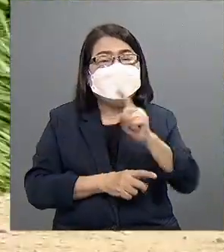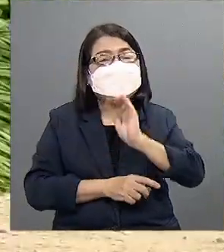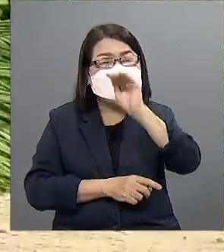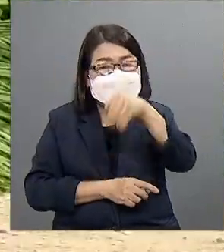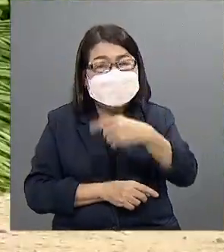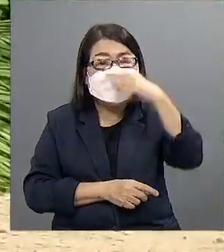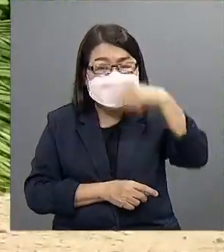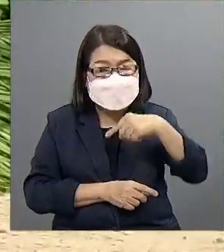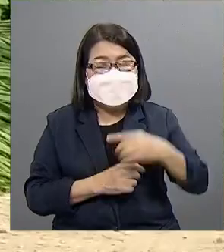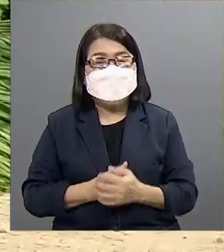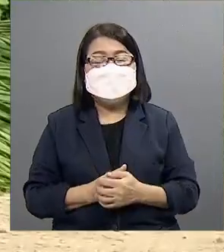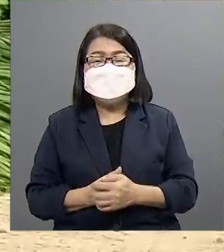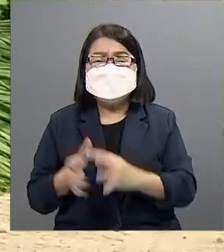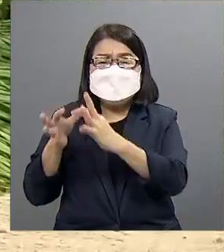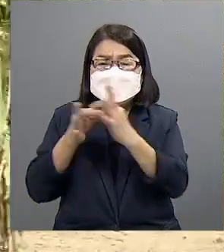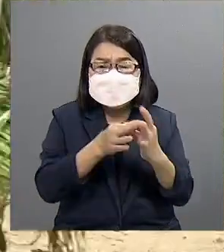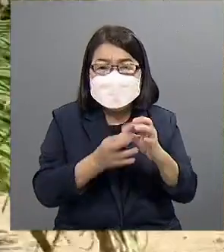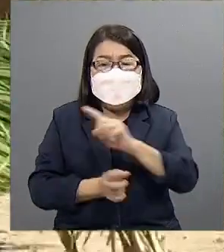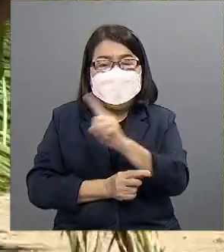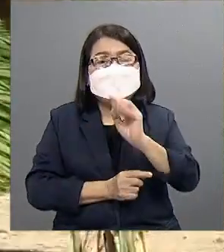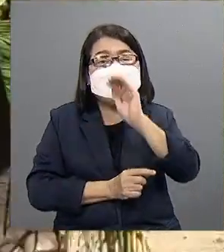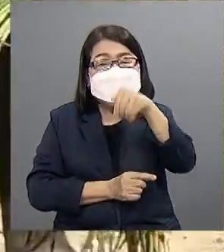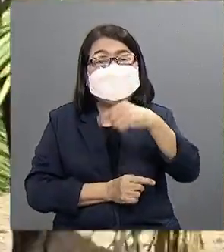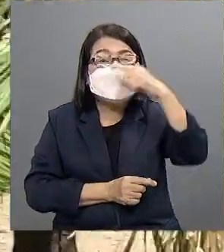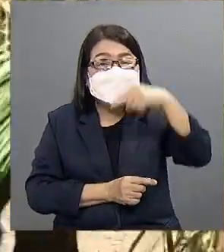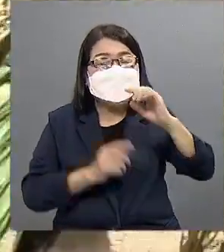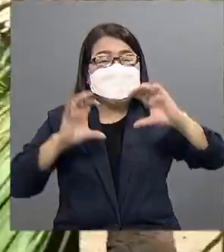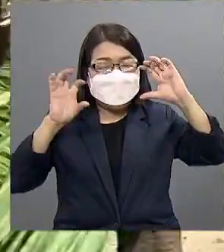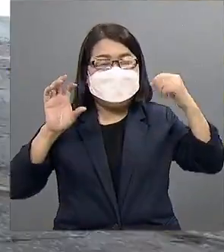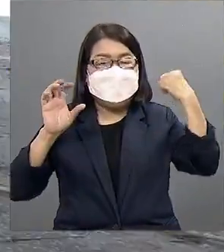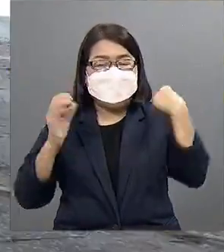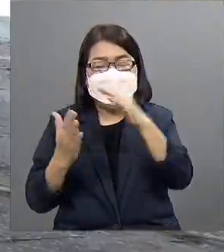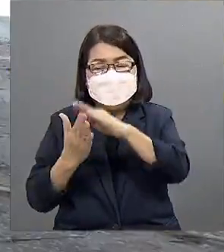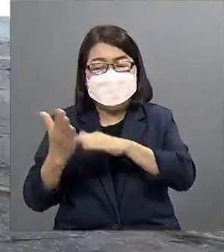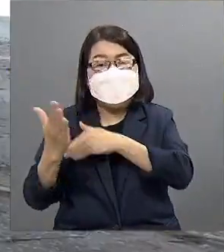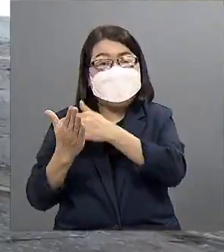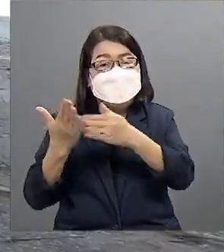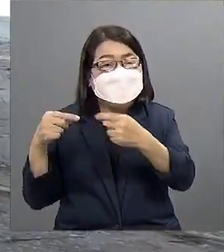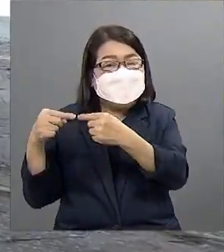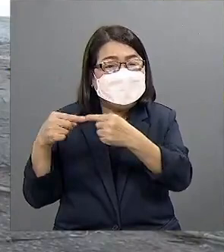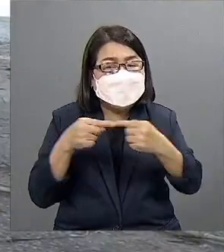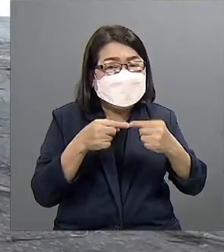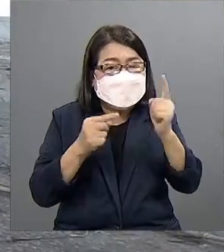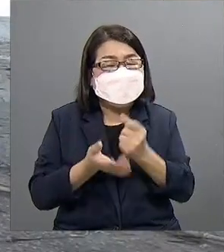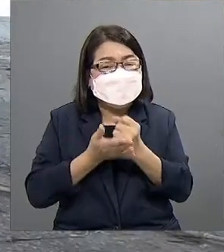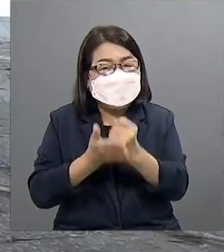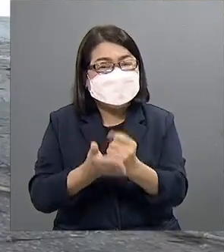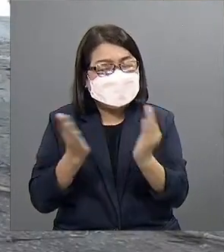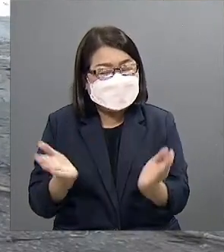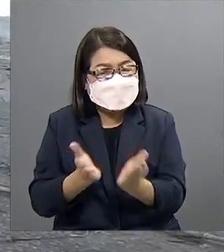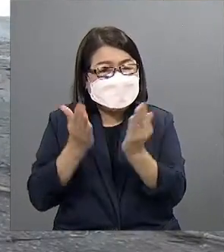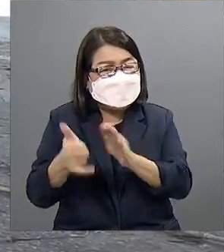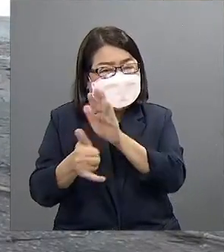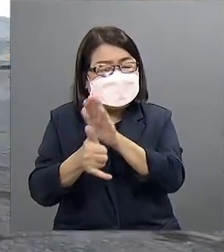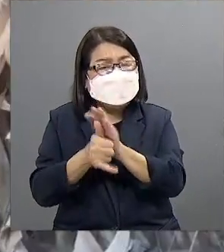สืบเนื่องจากวันช้างไทยค่ะรัฐบาลมีนโยบายโดยต่อเนื่องในการให้ความสำคัญกับการดูแลช้างซึ่งเป็นสัตว์คู่บ้านคู่เมืองของ